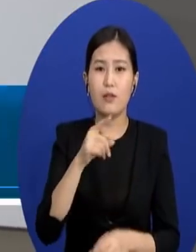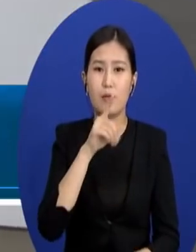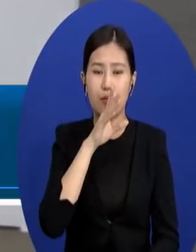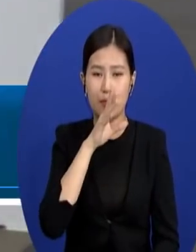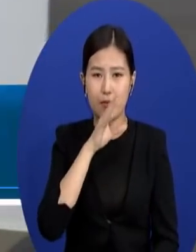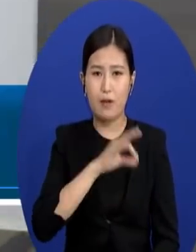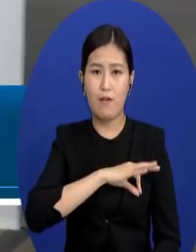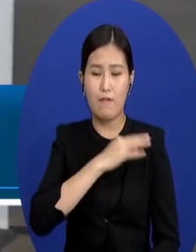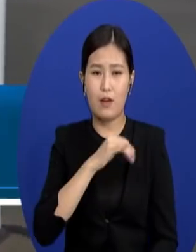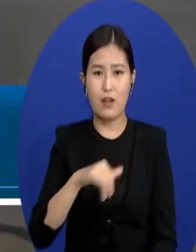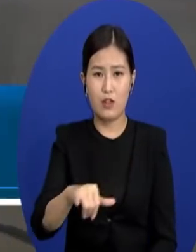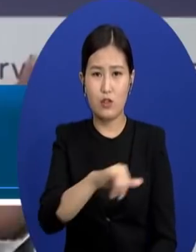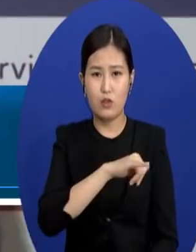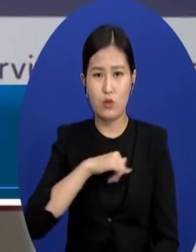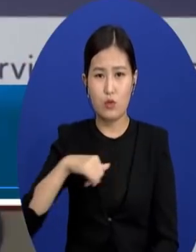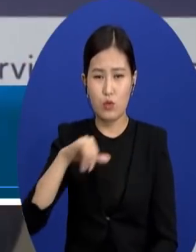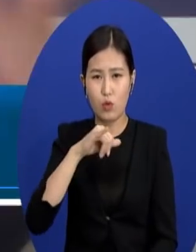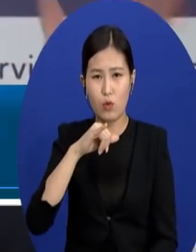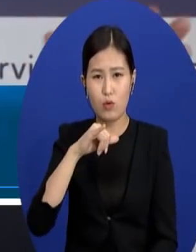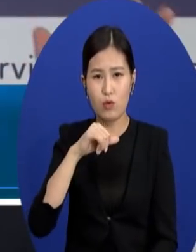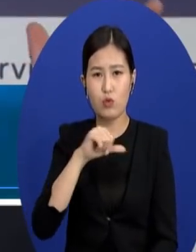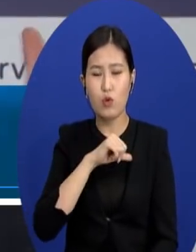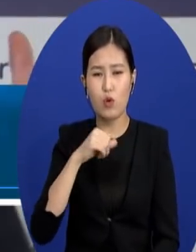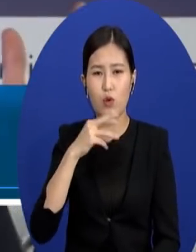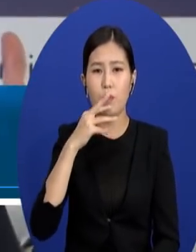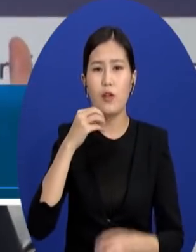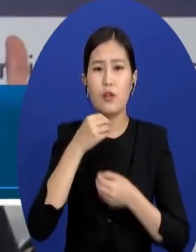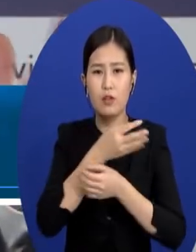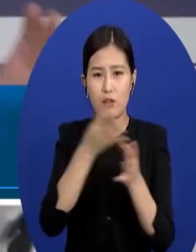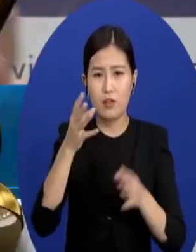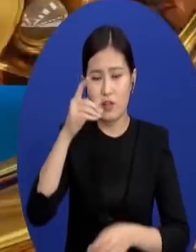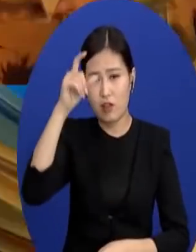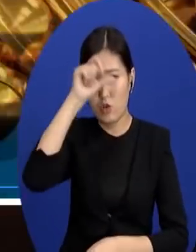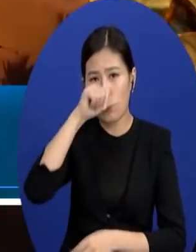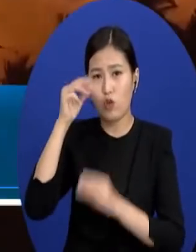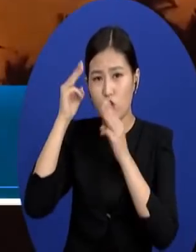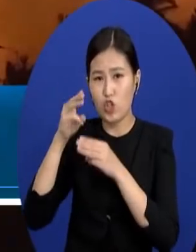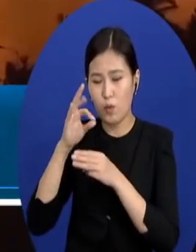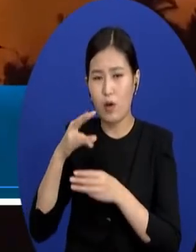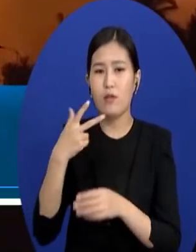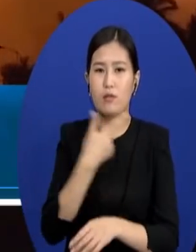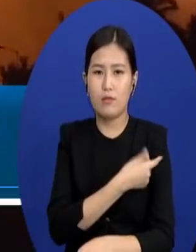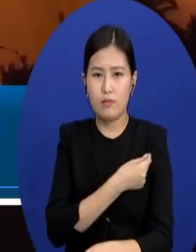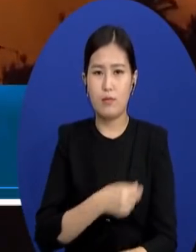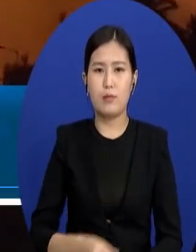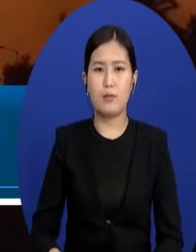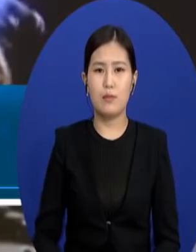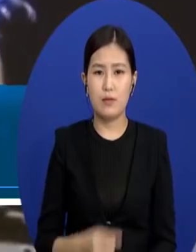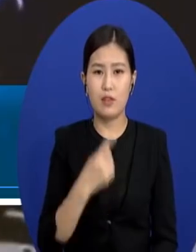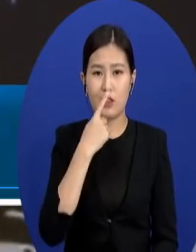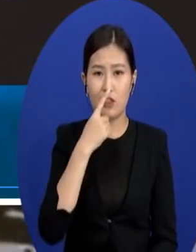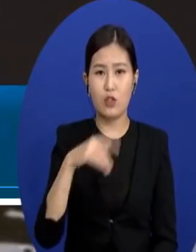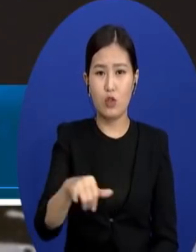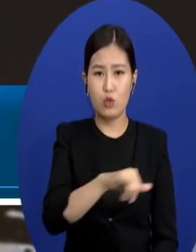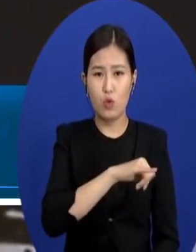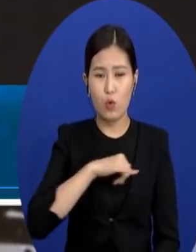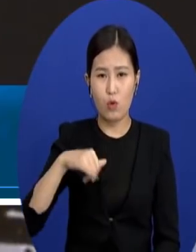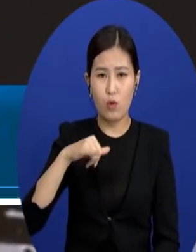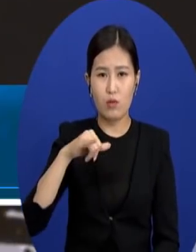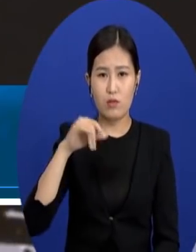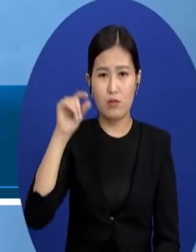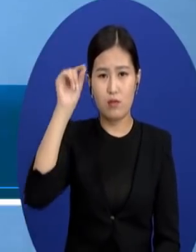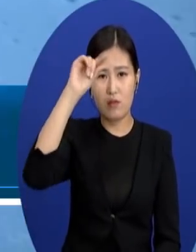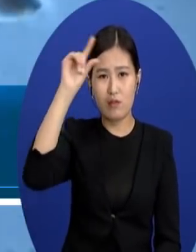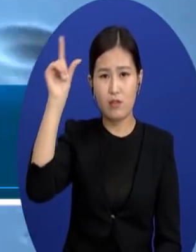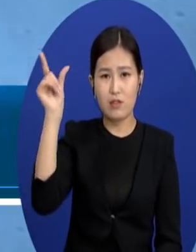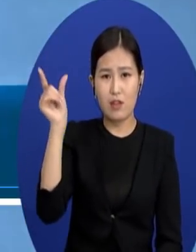Франц улс эрдэмтдийн дүгнэлт гарсны дараа л вакцин хийж эхлэхээ мэдгэдлээ. Бүгд найрамдагчдад ард улс сарн дээр төрийн дуудлан